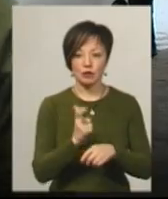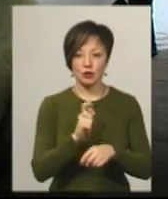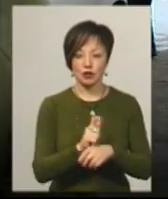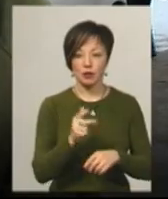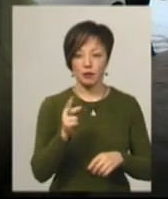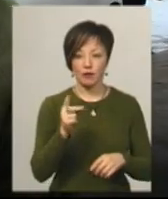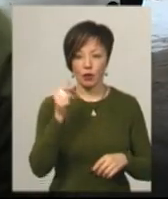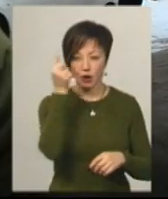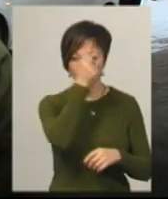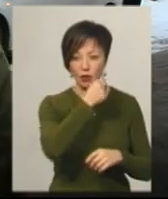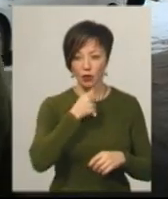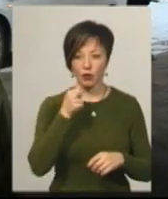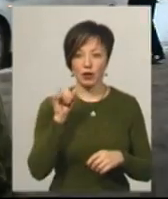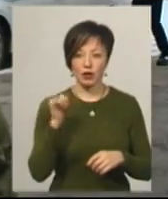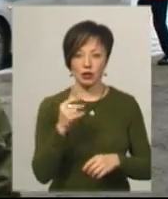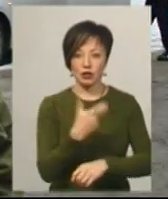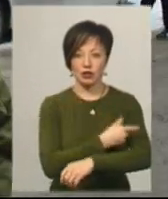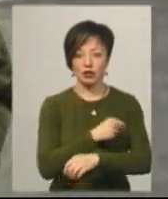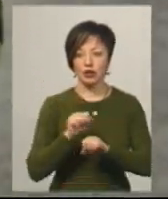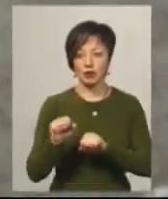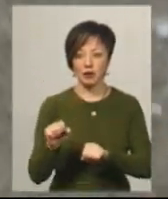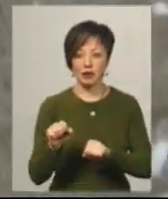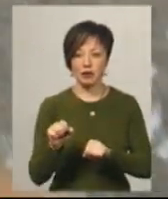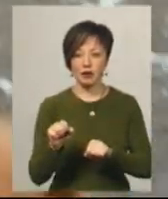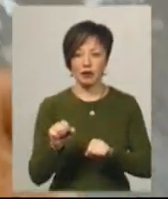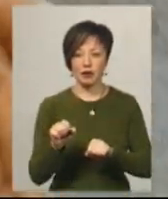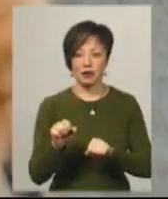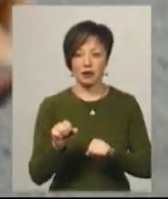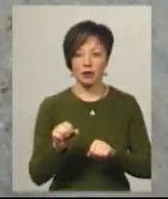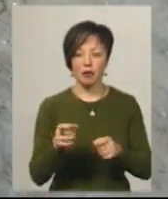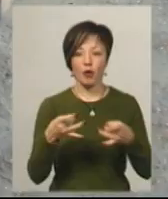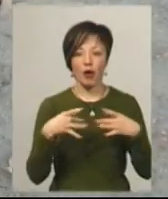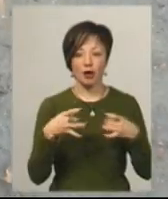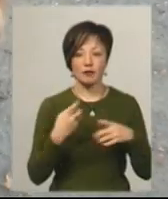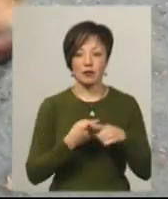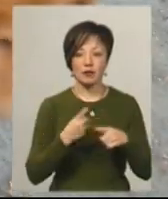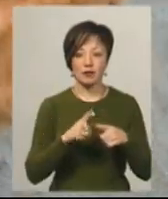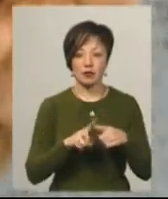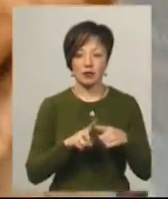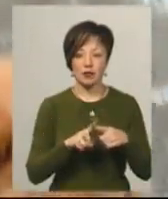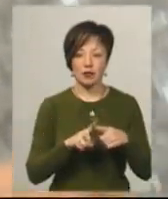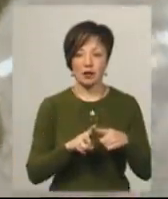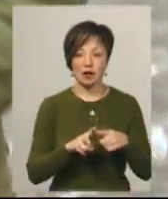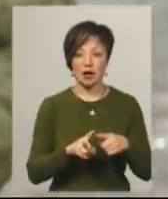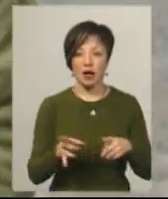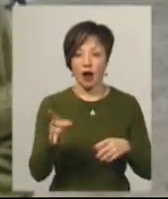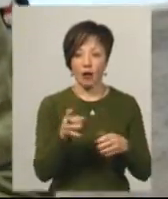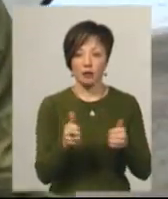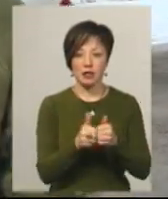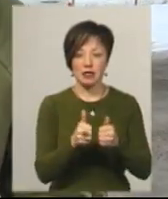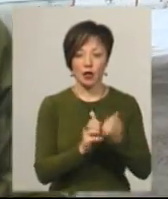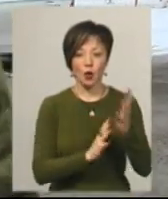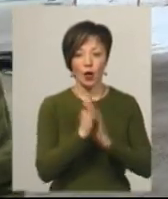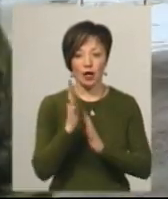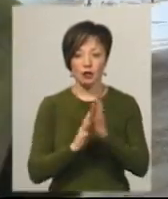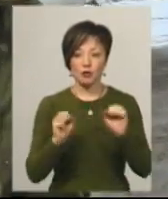півтора року. І щеплення, наскільки нам пояснювали, це досить такий район близький до лісу. І